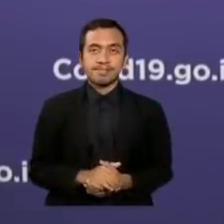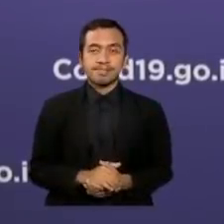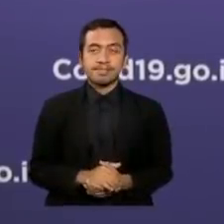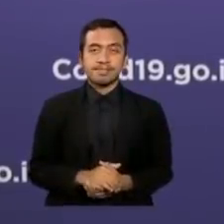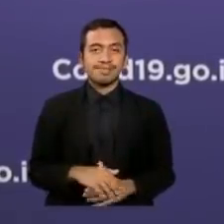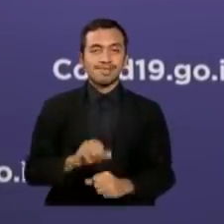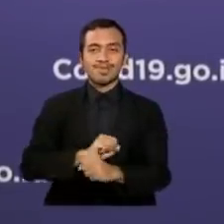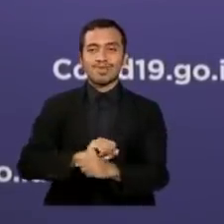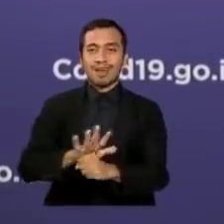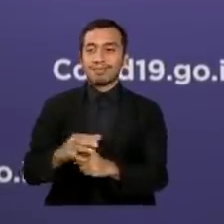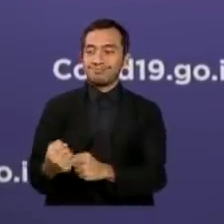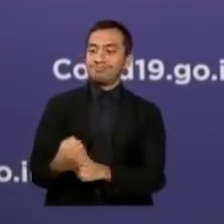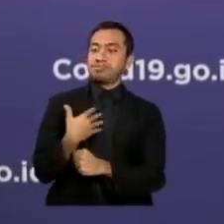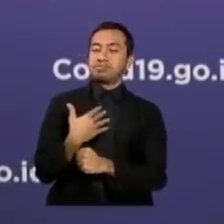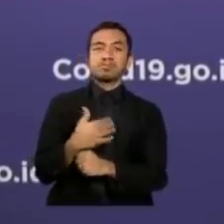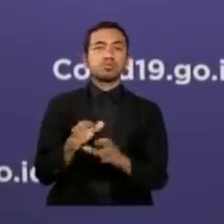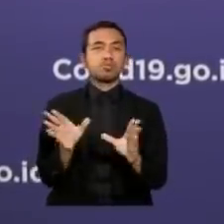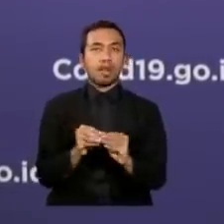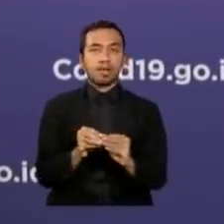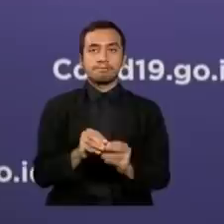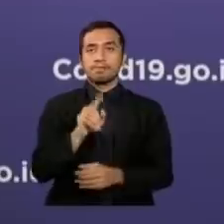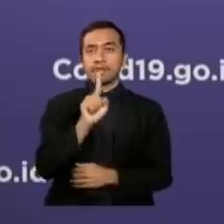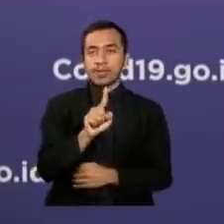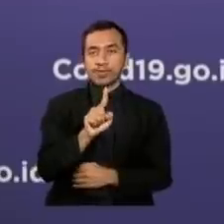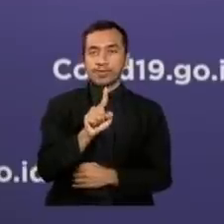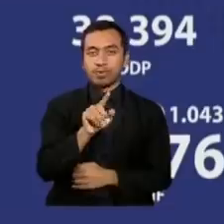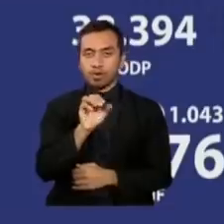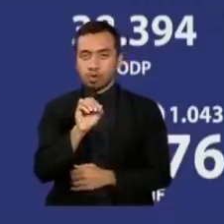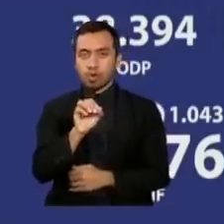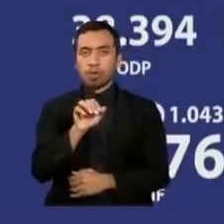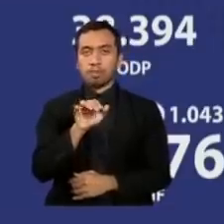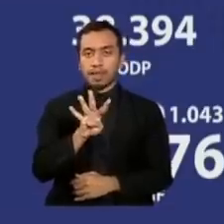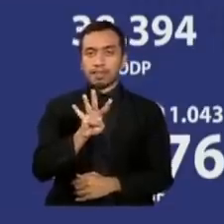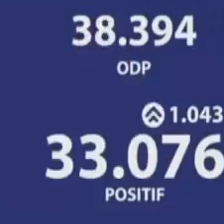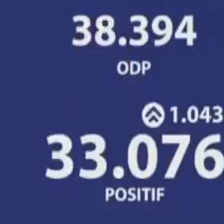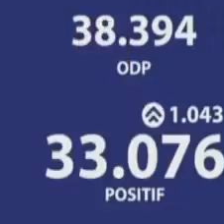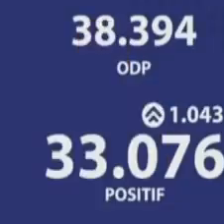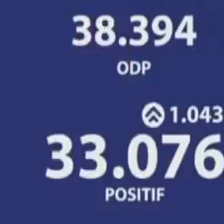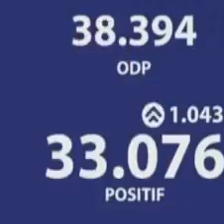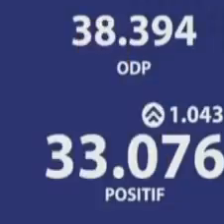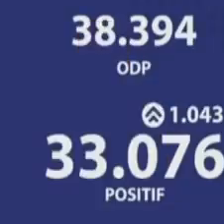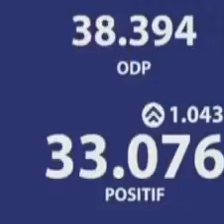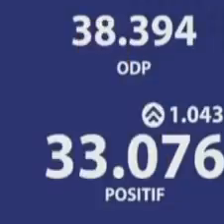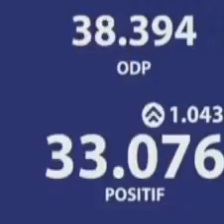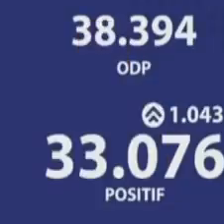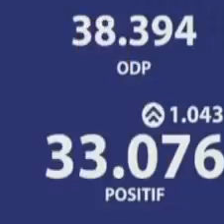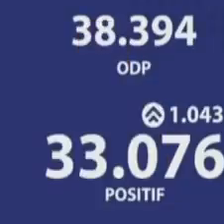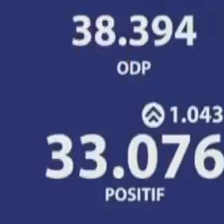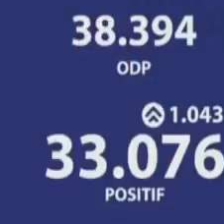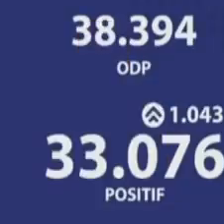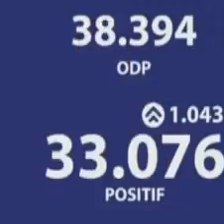kofit 19 yang positif sebanyak 1043 tentunya jumlah ini